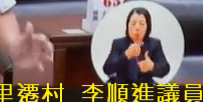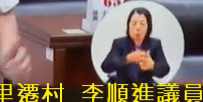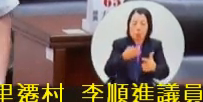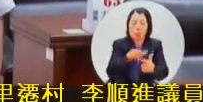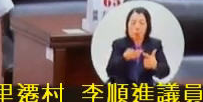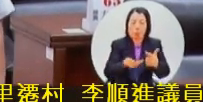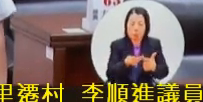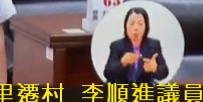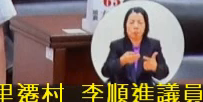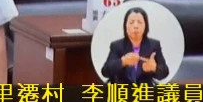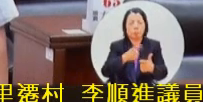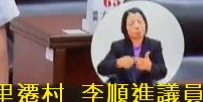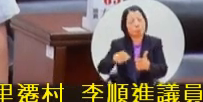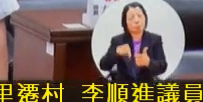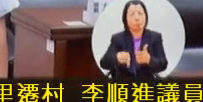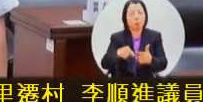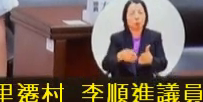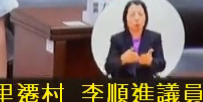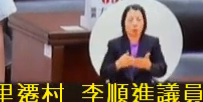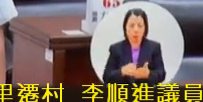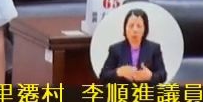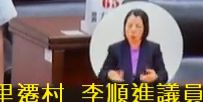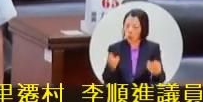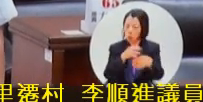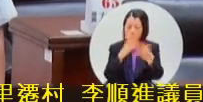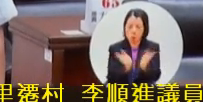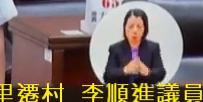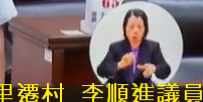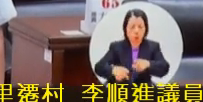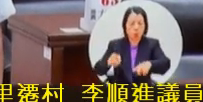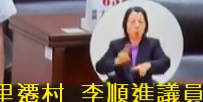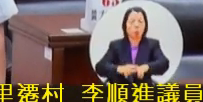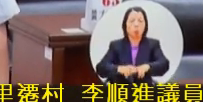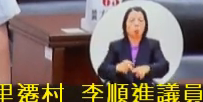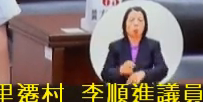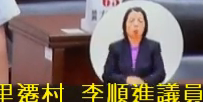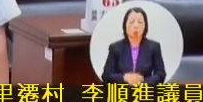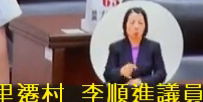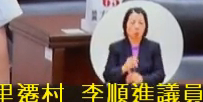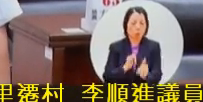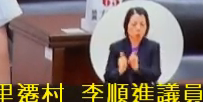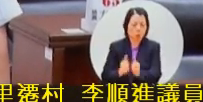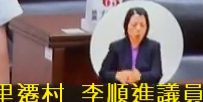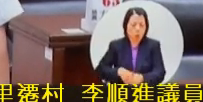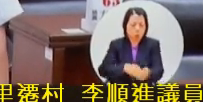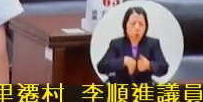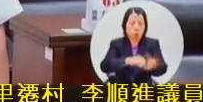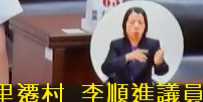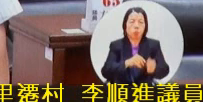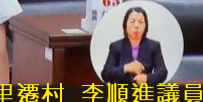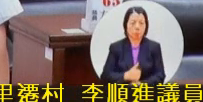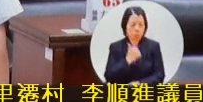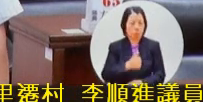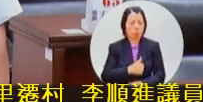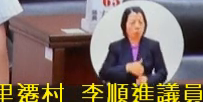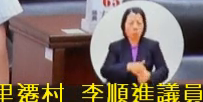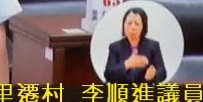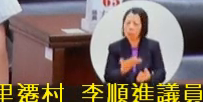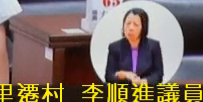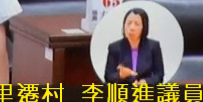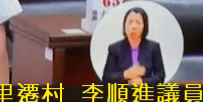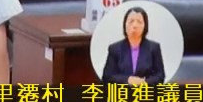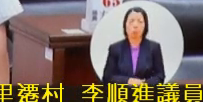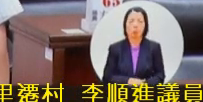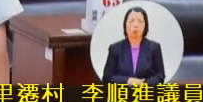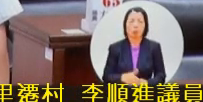后劲也关厂，这个都是邪恶设施哈，居民赶着他们走，他们真的要走吗？除了后